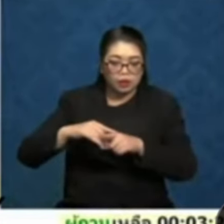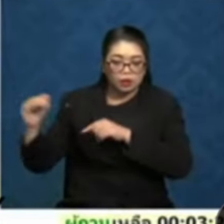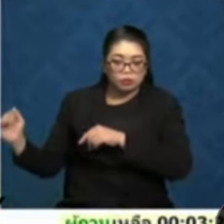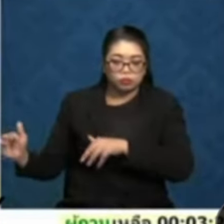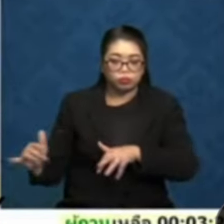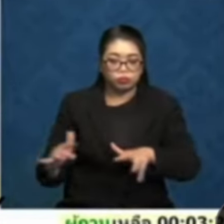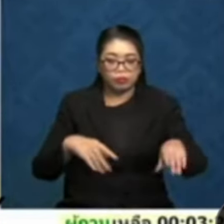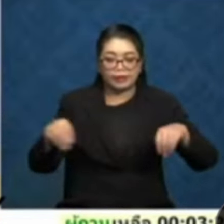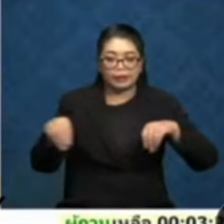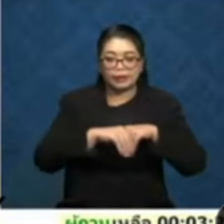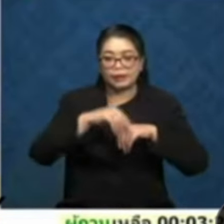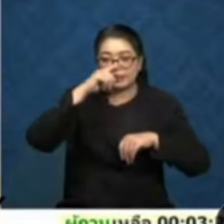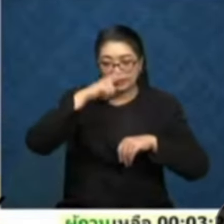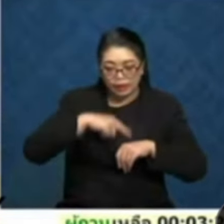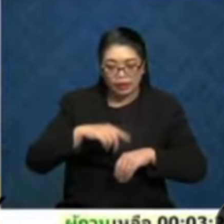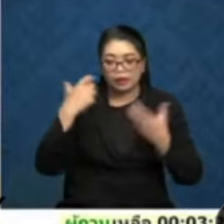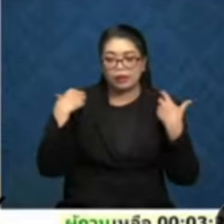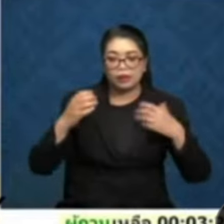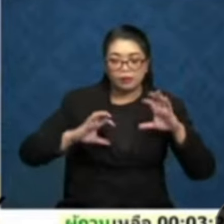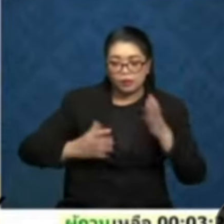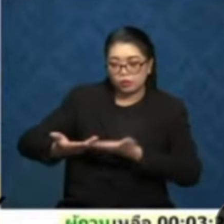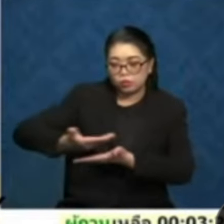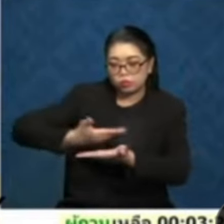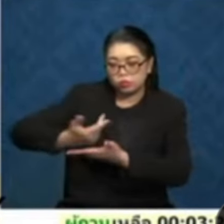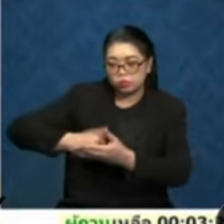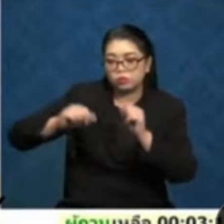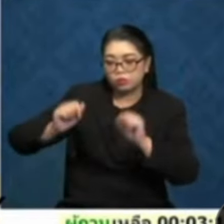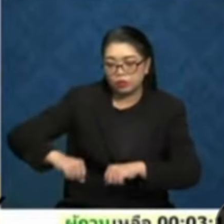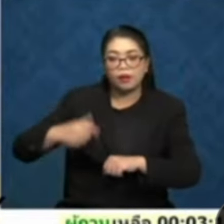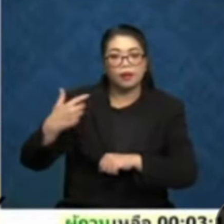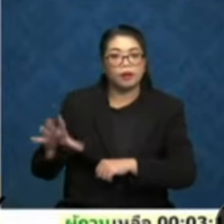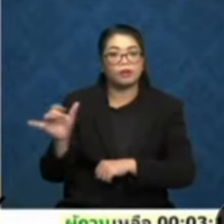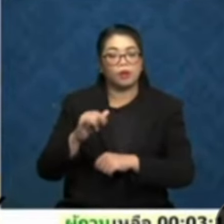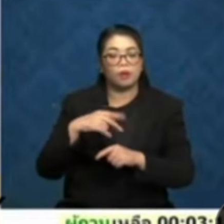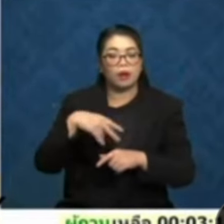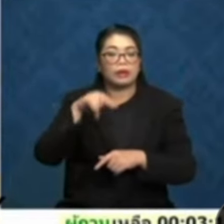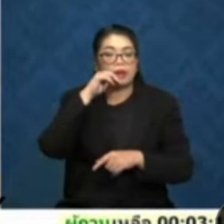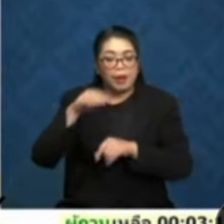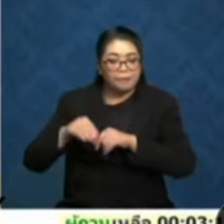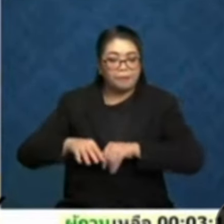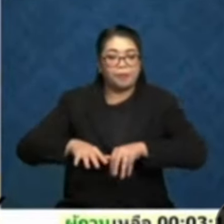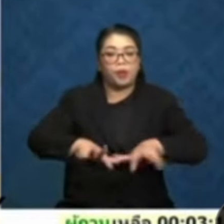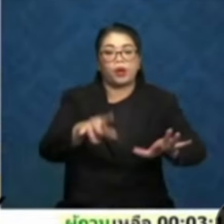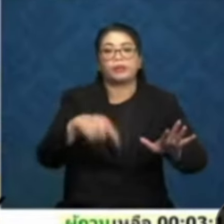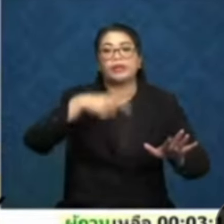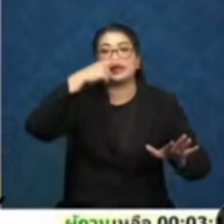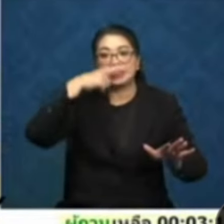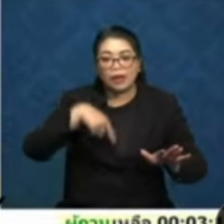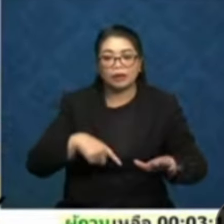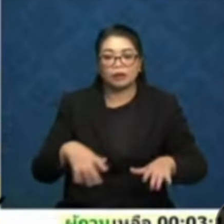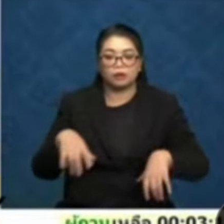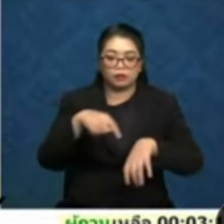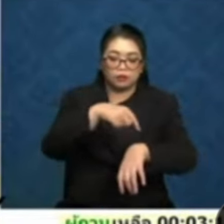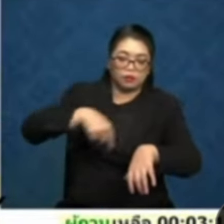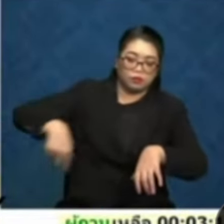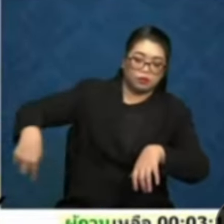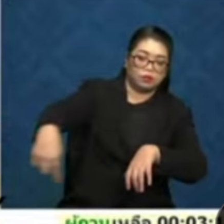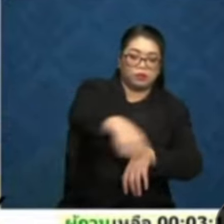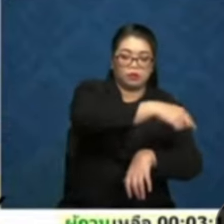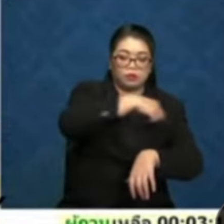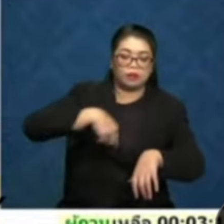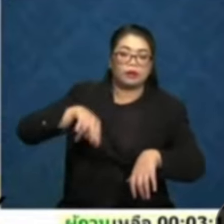ว่ารัฐบาลได้วางแนวมาตรการในการเจรจาพหุภาคีระหว่างประเทศข้างๆโดยเฉพาะอย่างยิ่งที่อยู่รอบแม่น้ำโขง